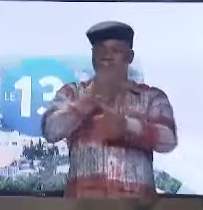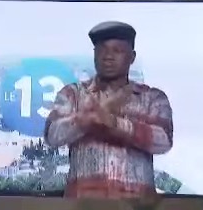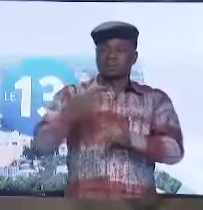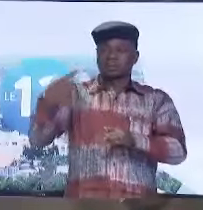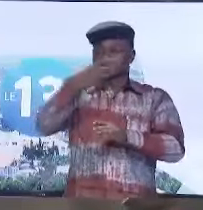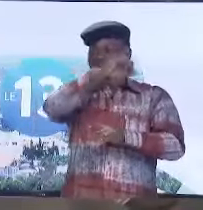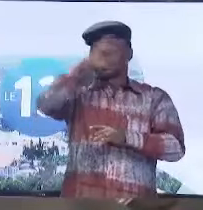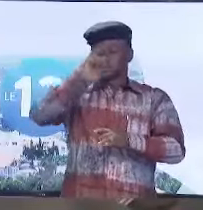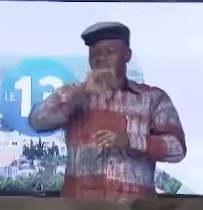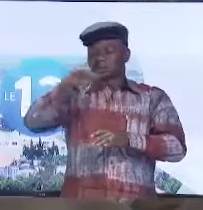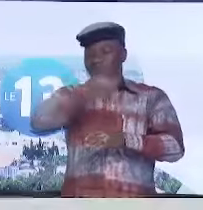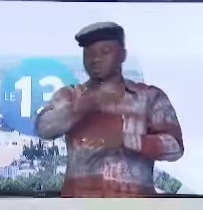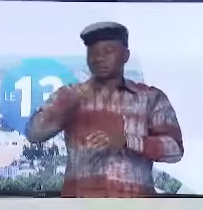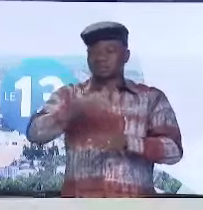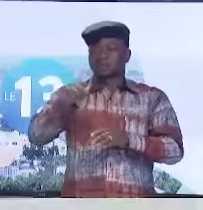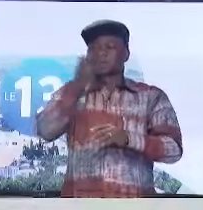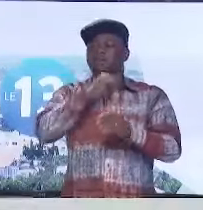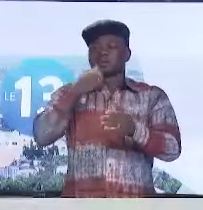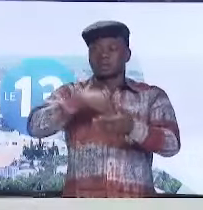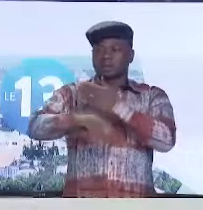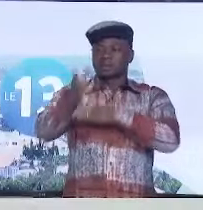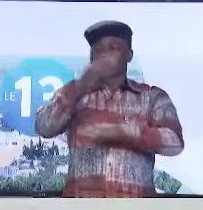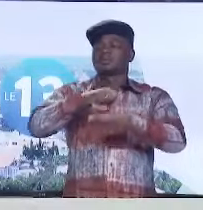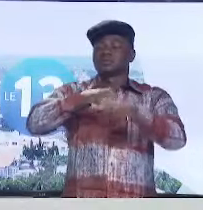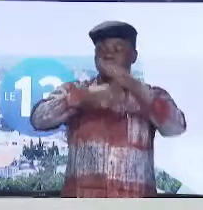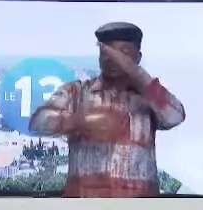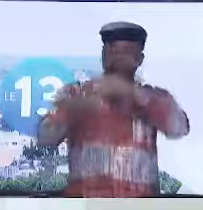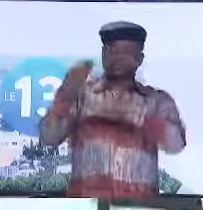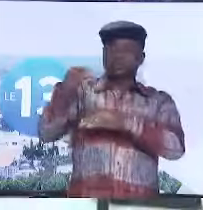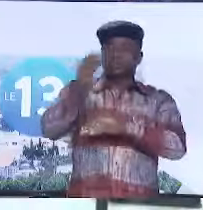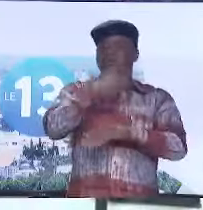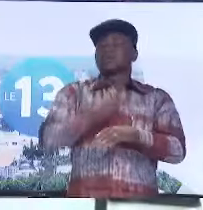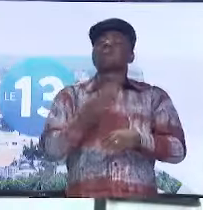couvert les régions du sud-ouest des Cascades au bassin, de